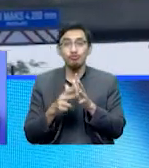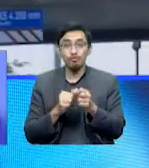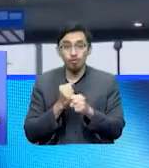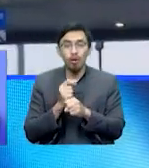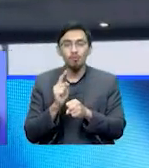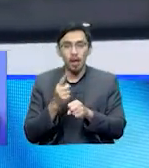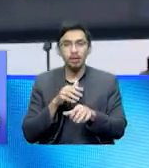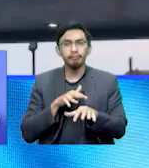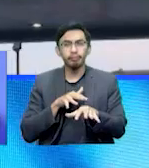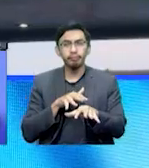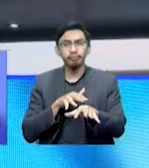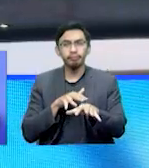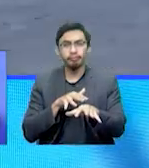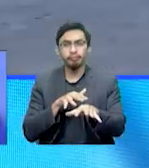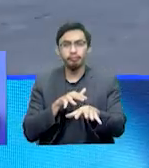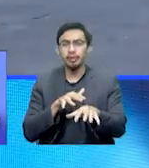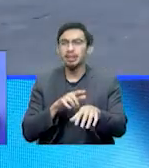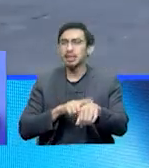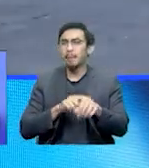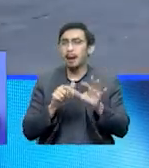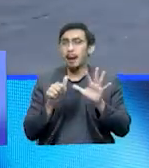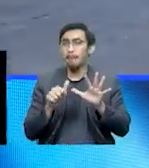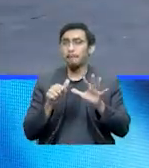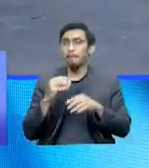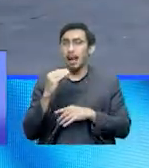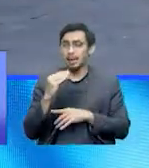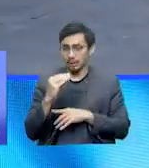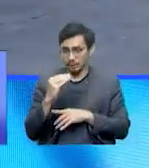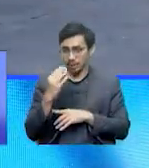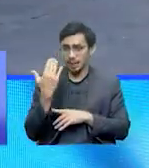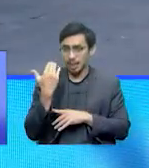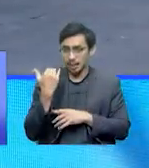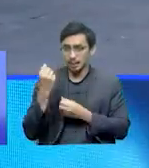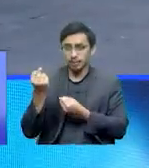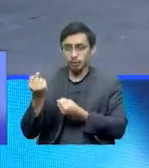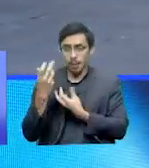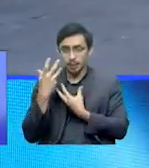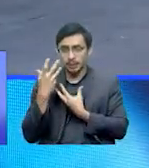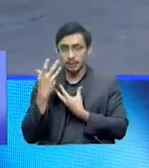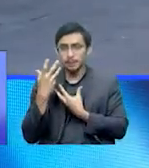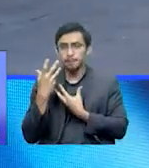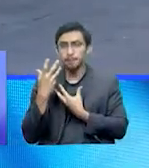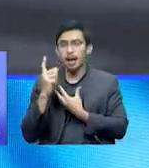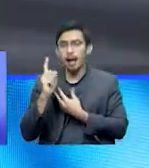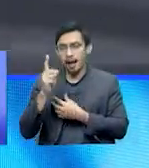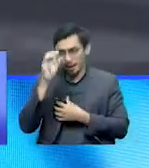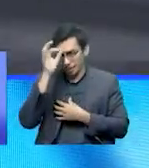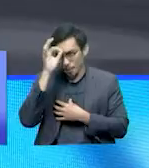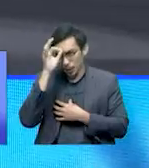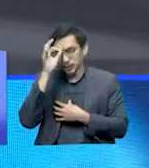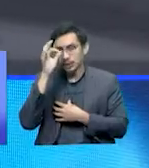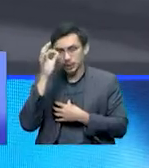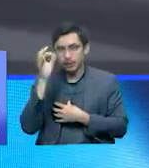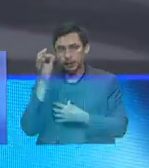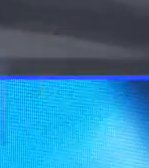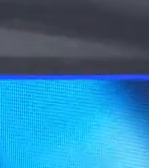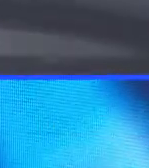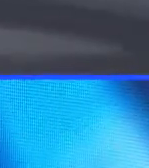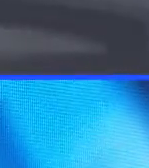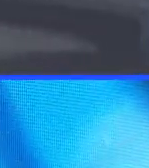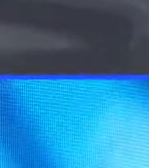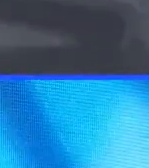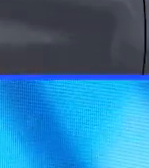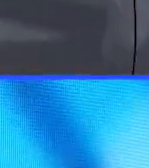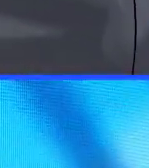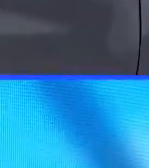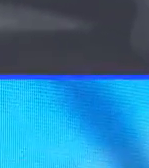pukul 6 pagi tadi, yang dimana memang tadi kami baru mendapatkan informasi dari Dirlantas Polda Metro Jaya, Kombes Sony Irawan, yang mengatakan